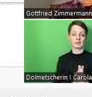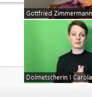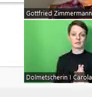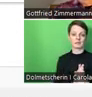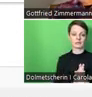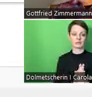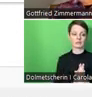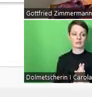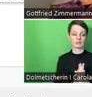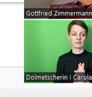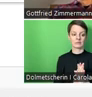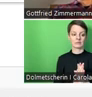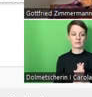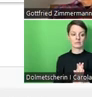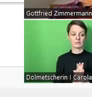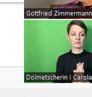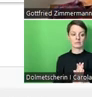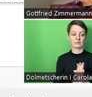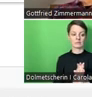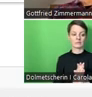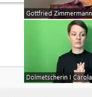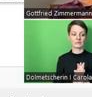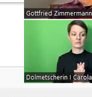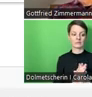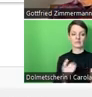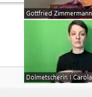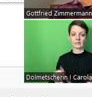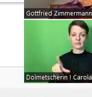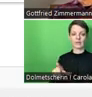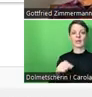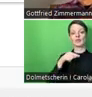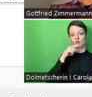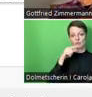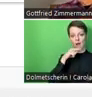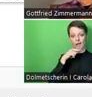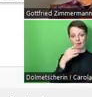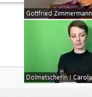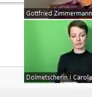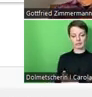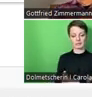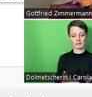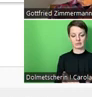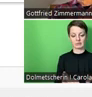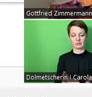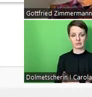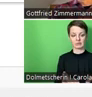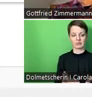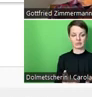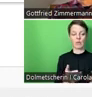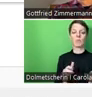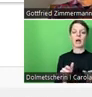gibt es hier in diesem Pop-up das Element Sprache. Und dann kann ich bei